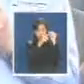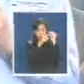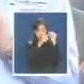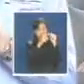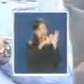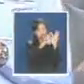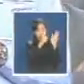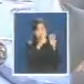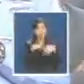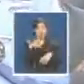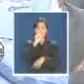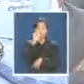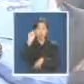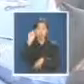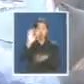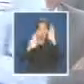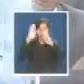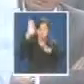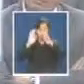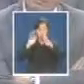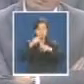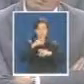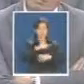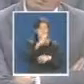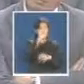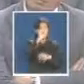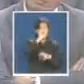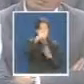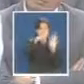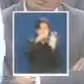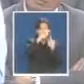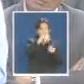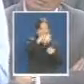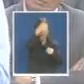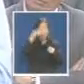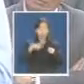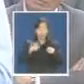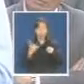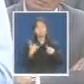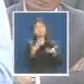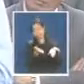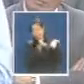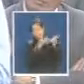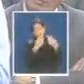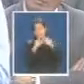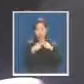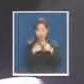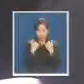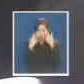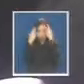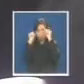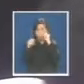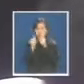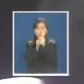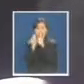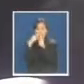ายก็จัดตั้งรัฐบาลผมมาเป็นนายกเนี่ยผมแข่งไม่ใช่กับพรรคที่มีเสียงอันดับหนึ่งนะครับผมแข่งกับคุณ